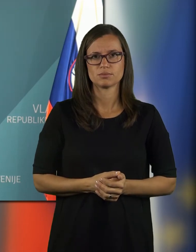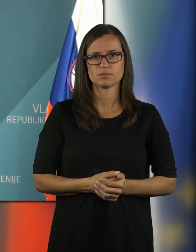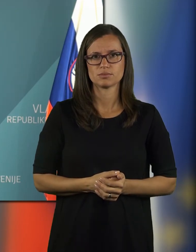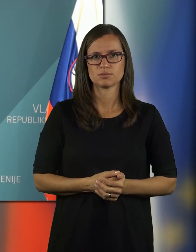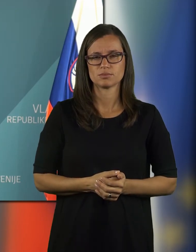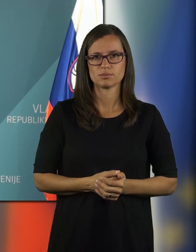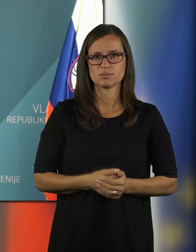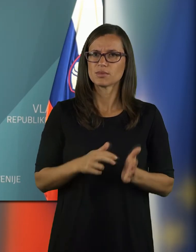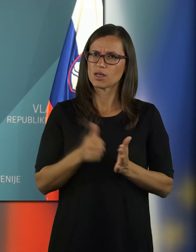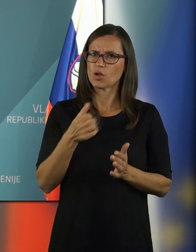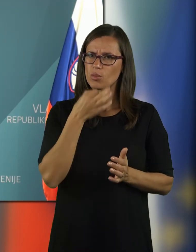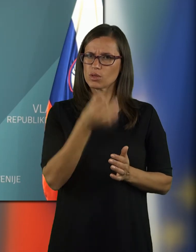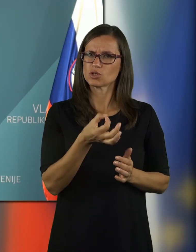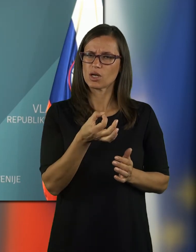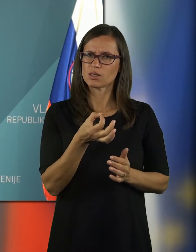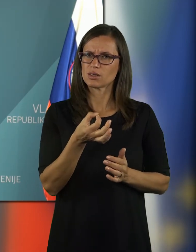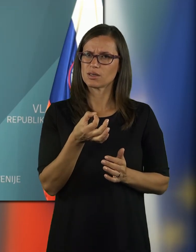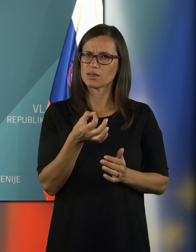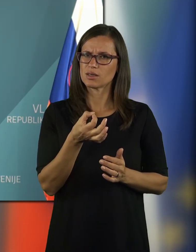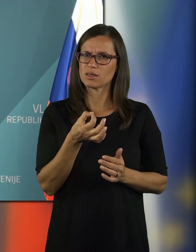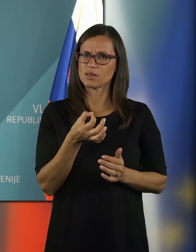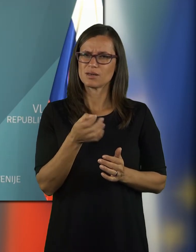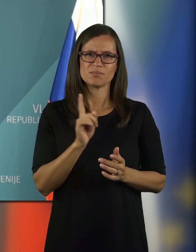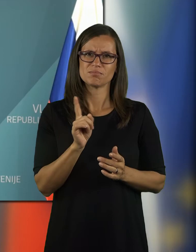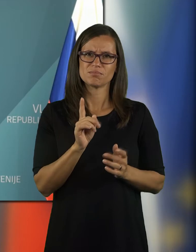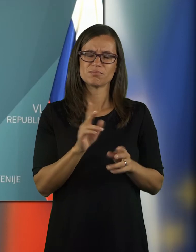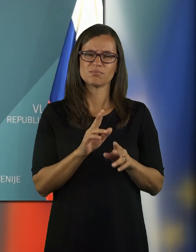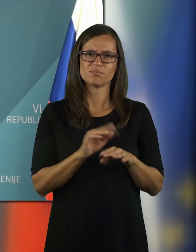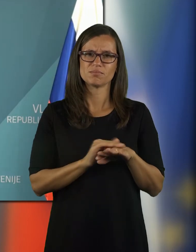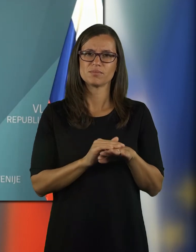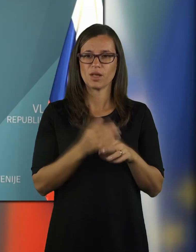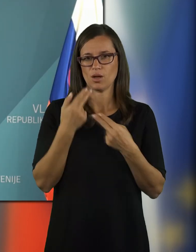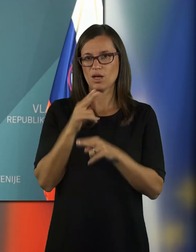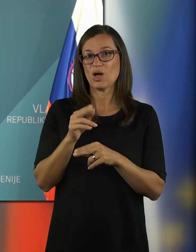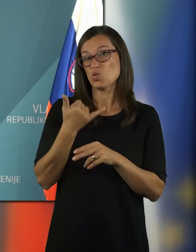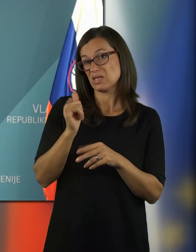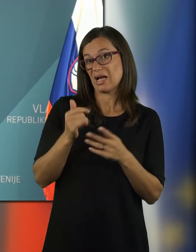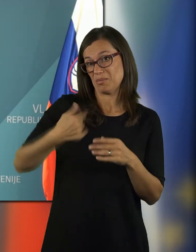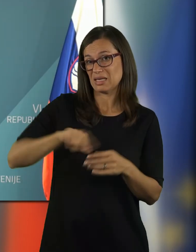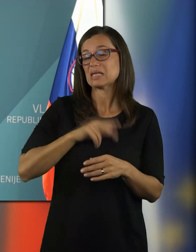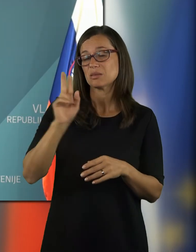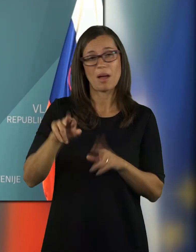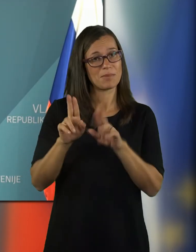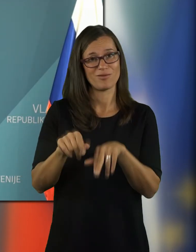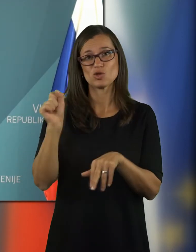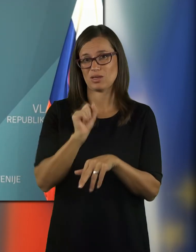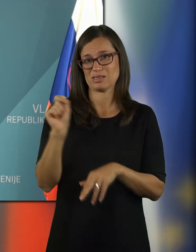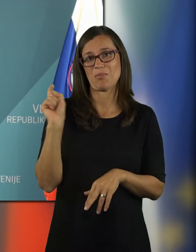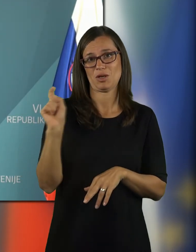To ne more zavreči, kakorkoli. Glejte, vsak pri nas ima pravico, da se